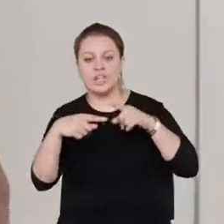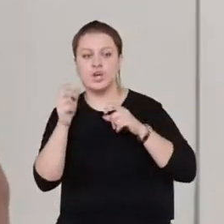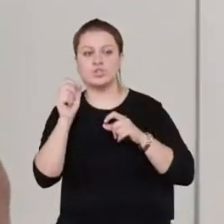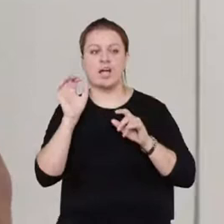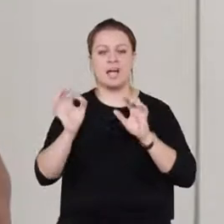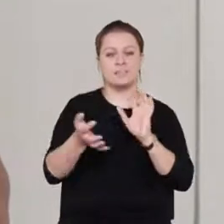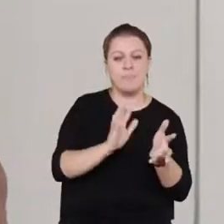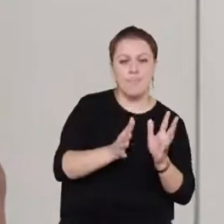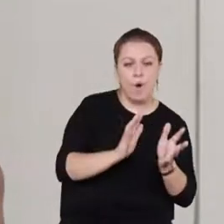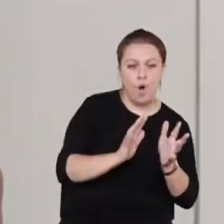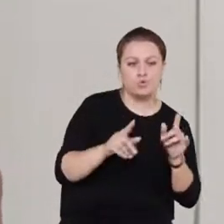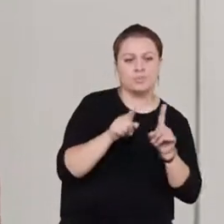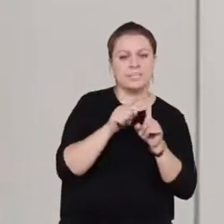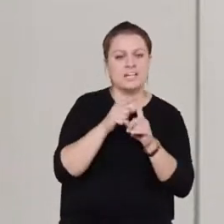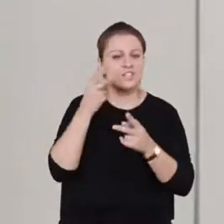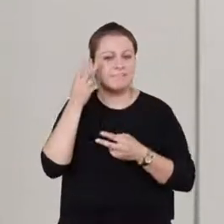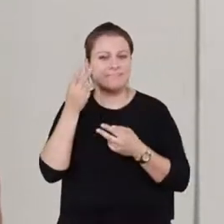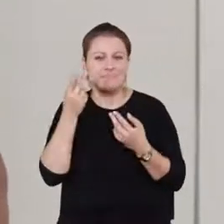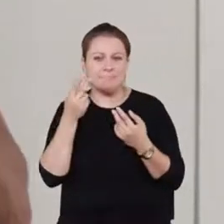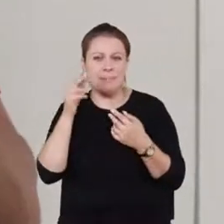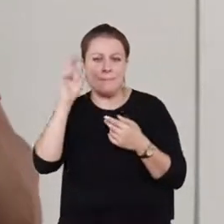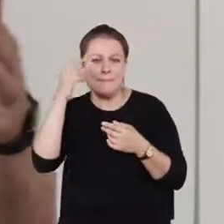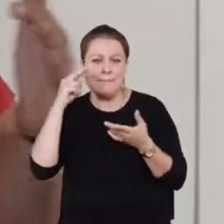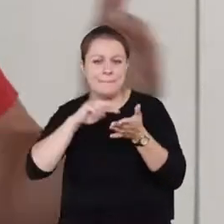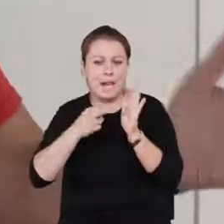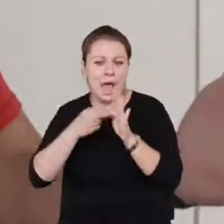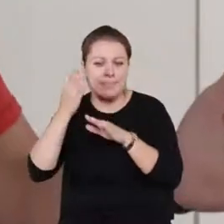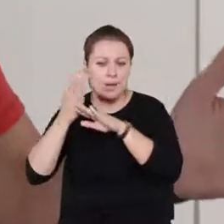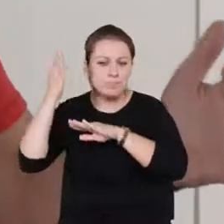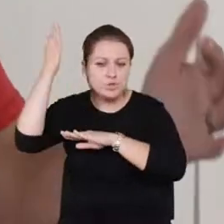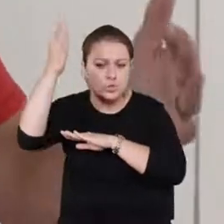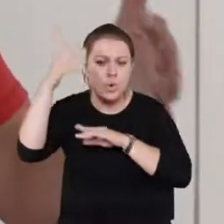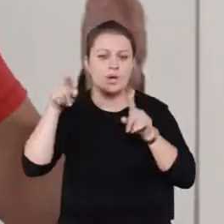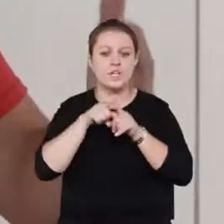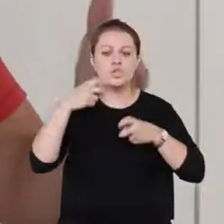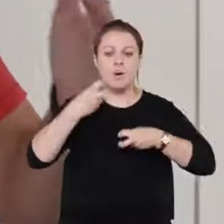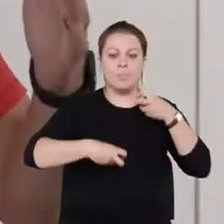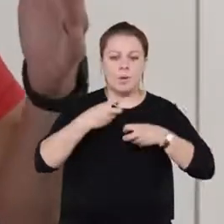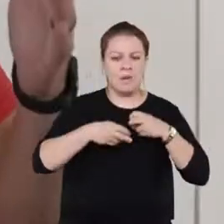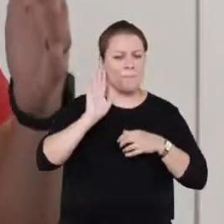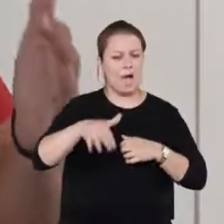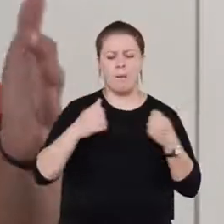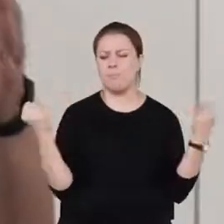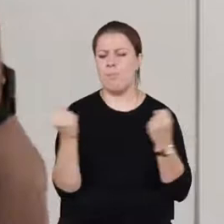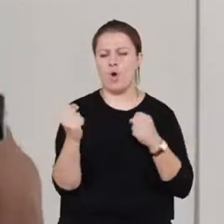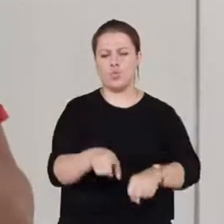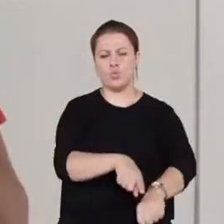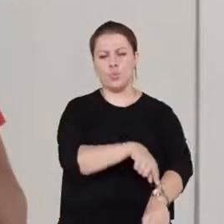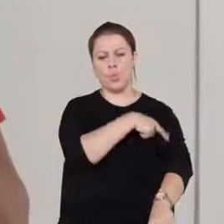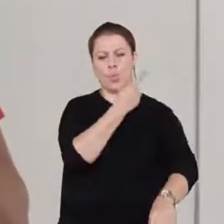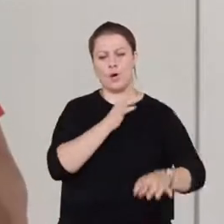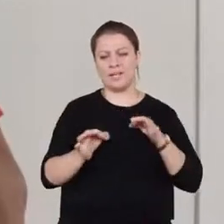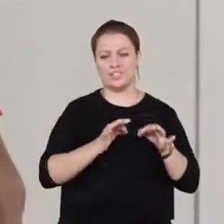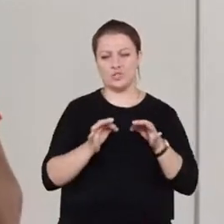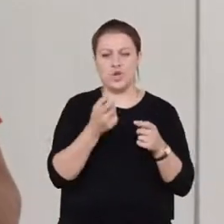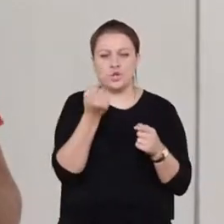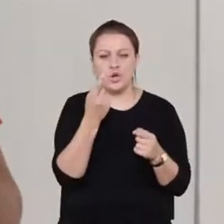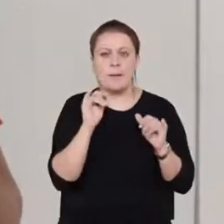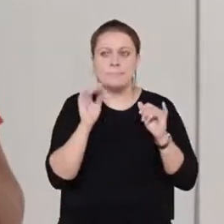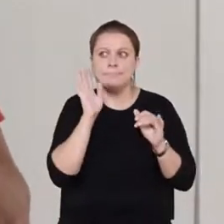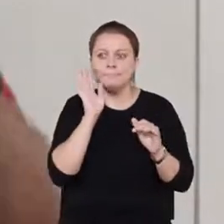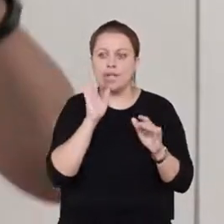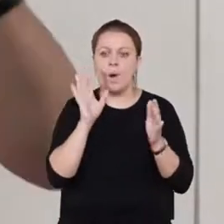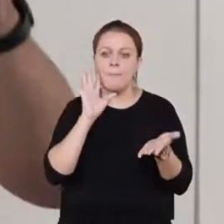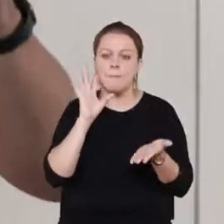wizja przyszłości, pewne problemy, one mają bardzo długą historię i często powiedziałbym irytującą powtarzalność.